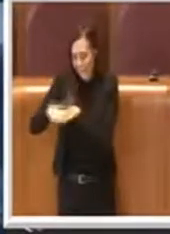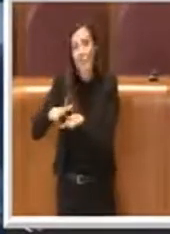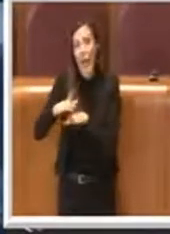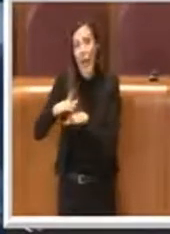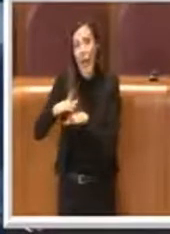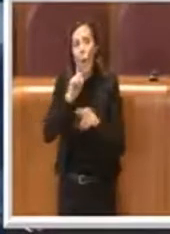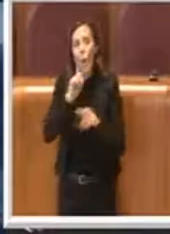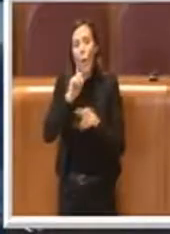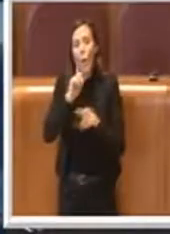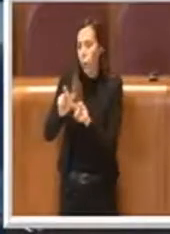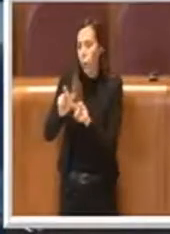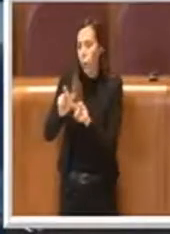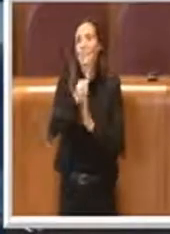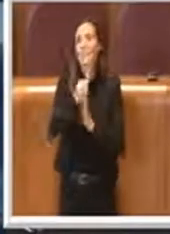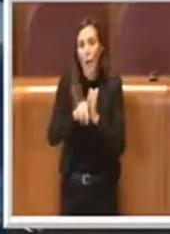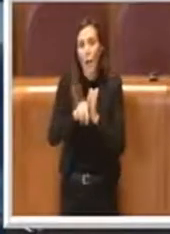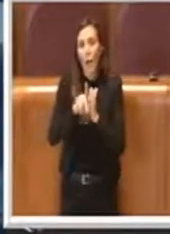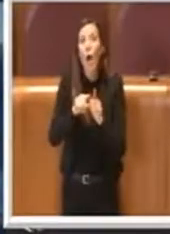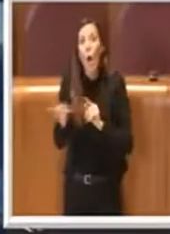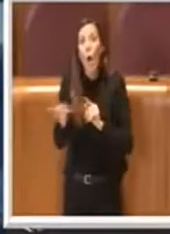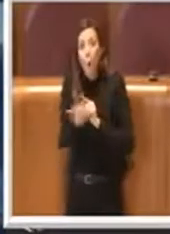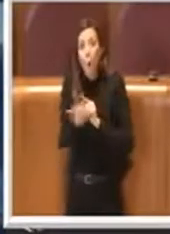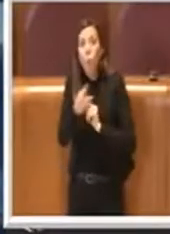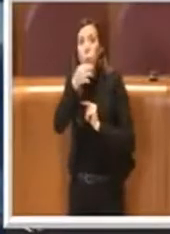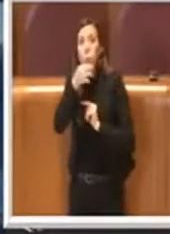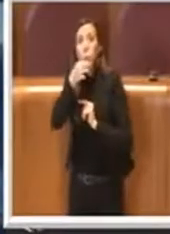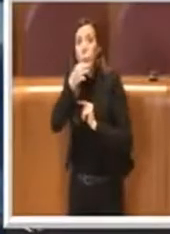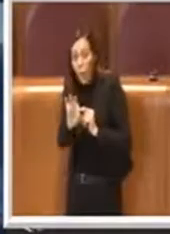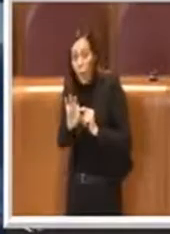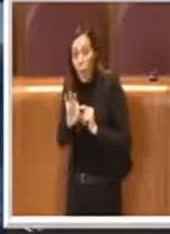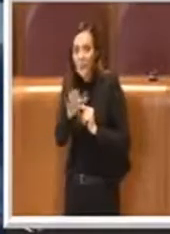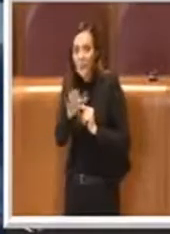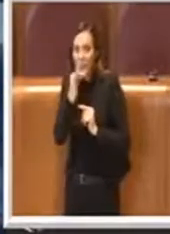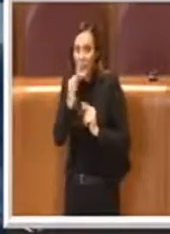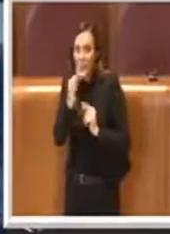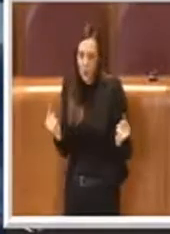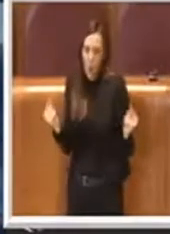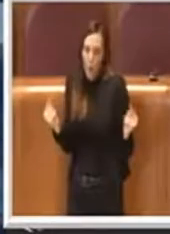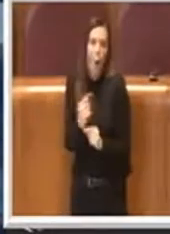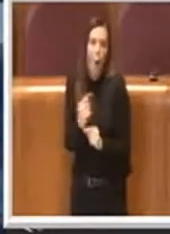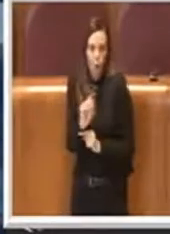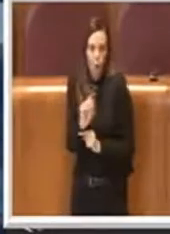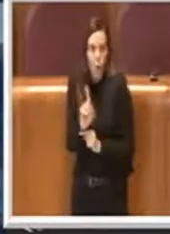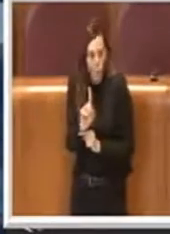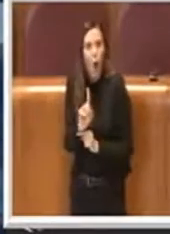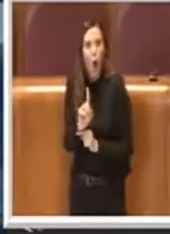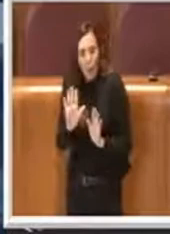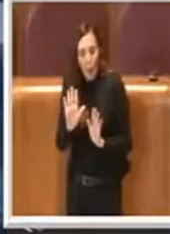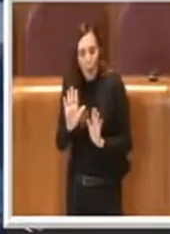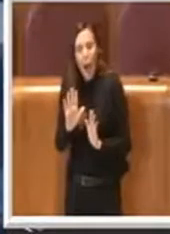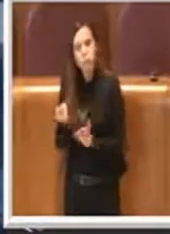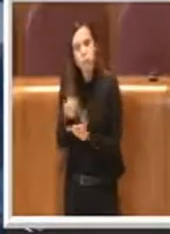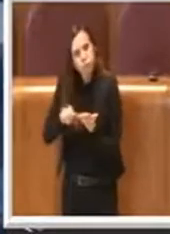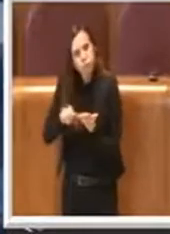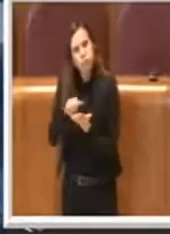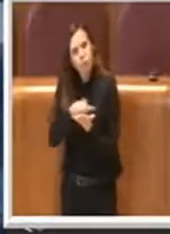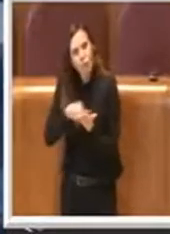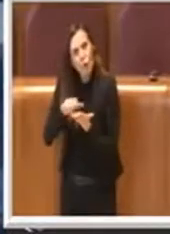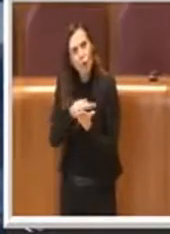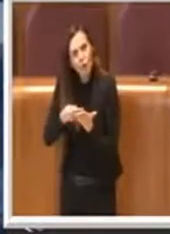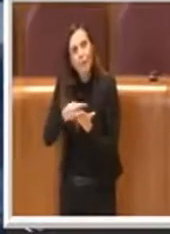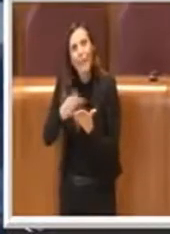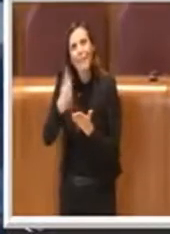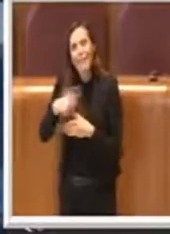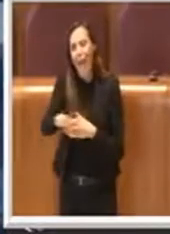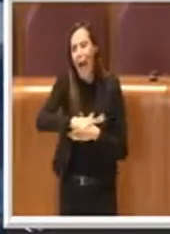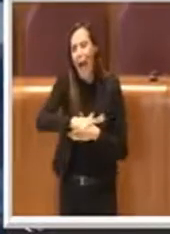successiva potevano approvare in aggiunta non in contrasto con le richieste di concessione dei progetti di aree di uso comune